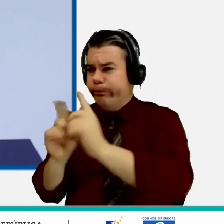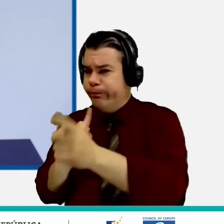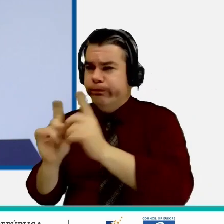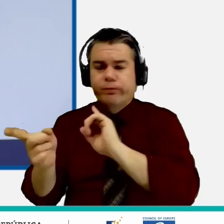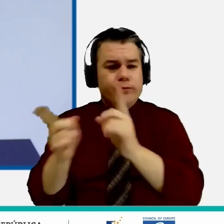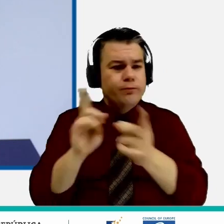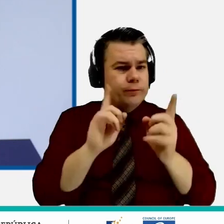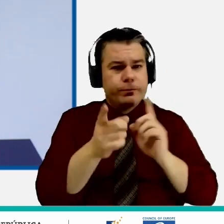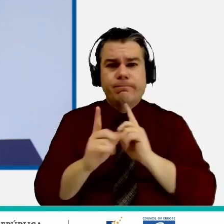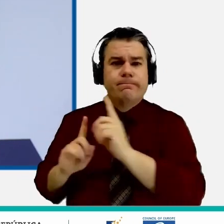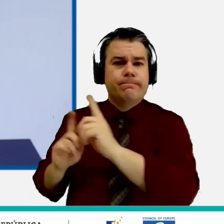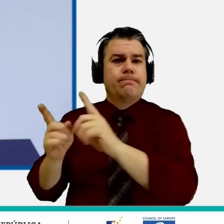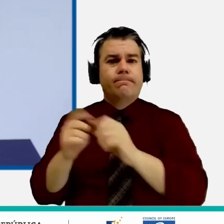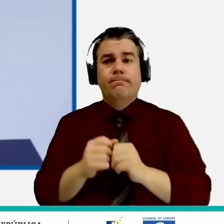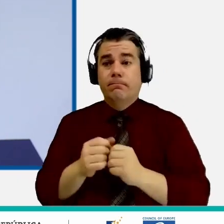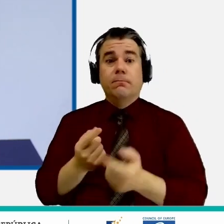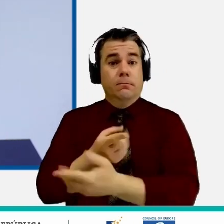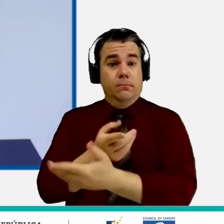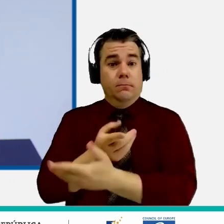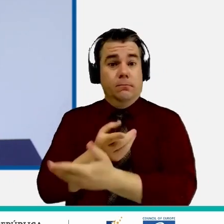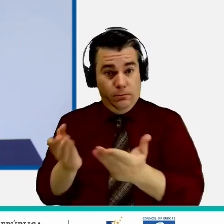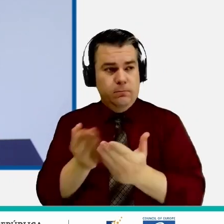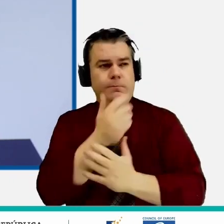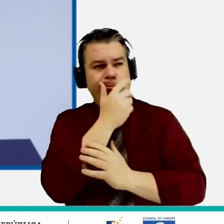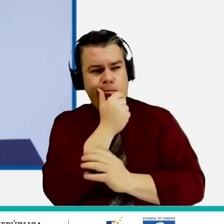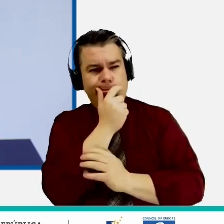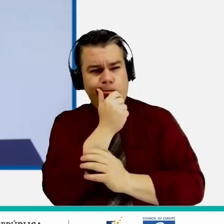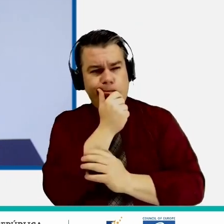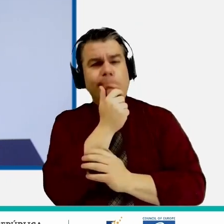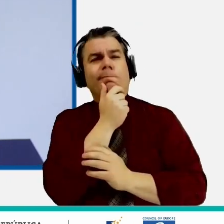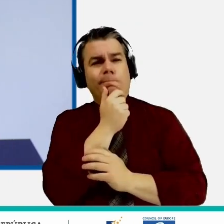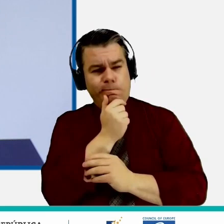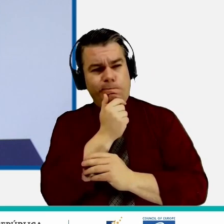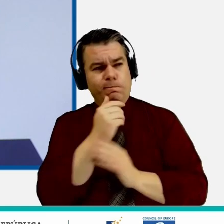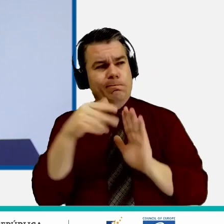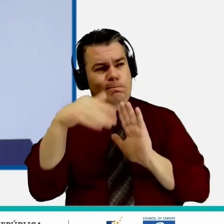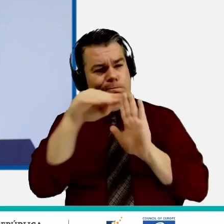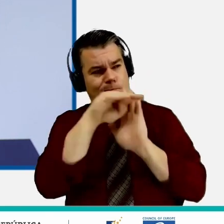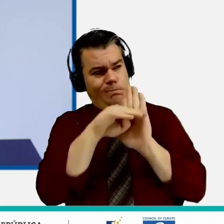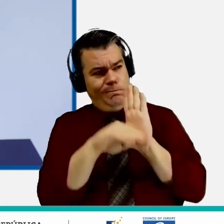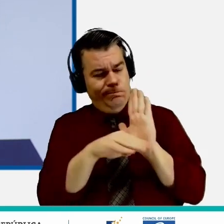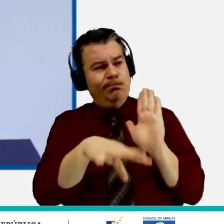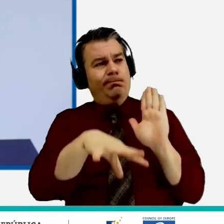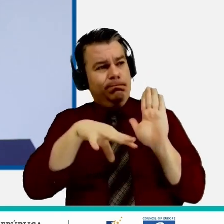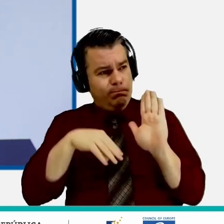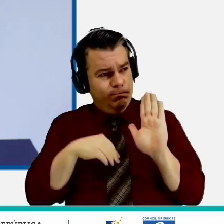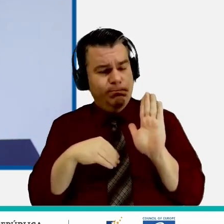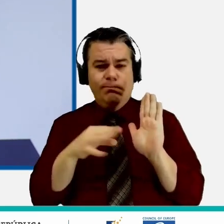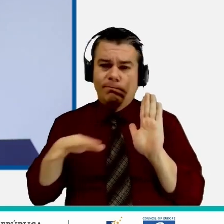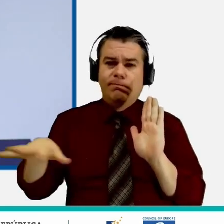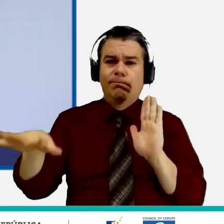одобрение региональной стратегии развития стран Центральной Азии в области снижения риска